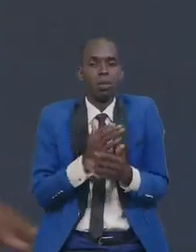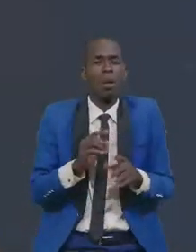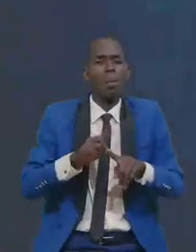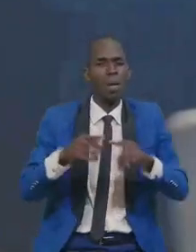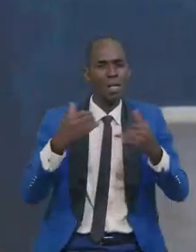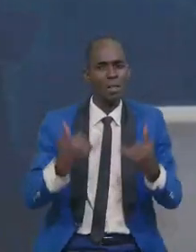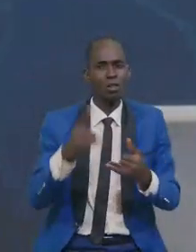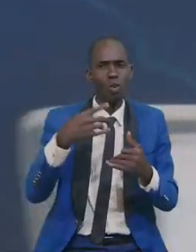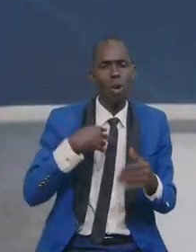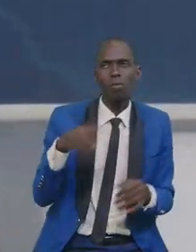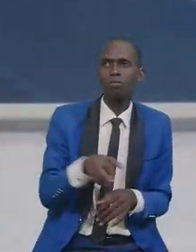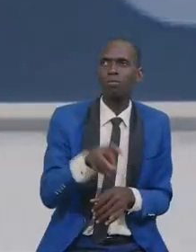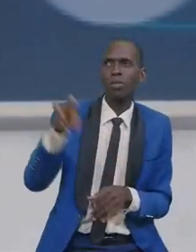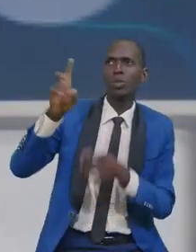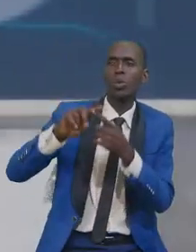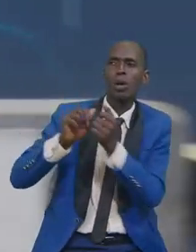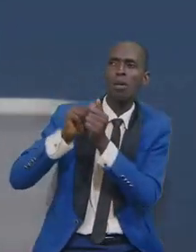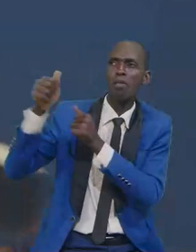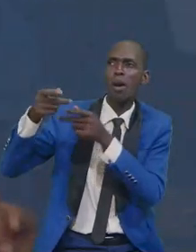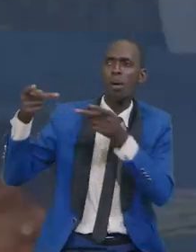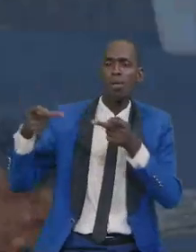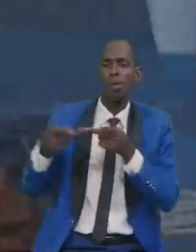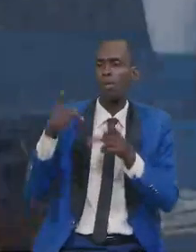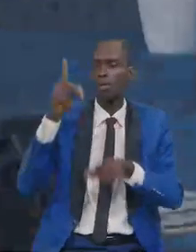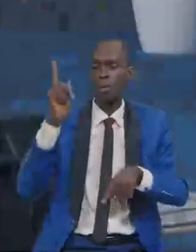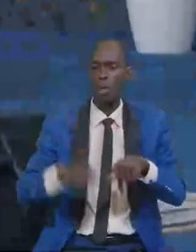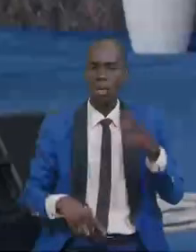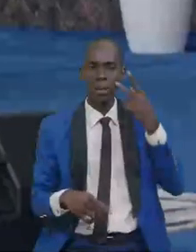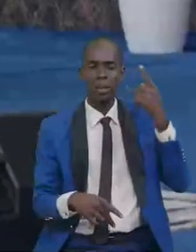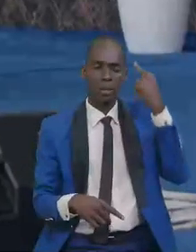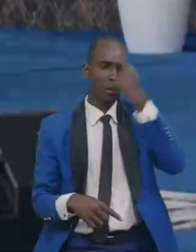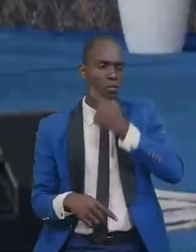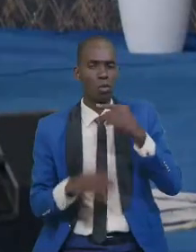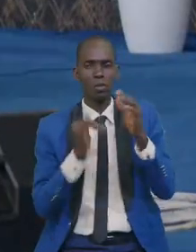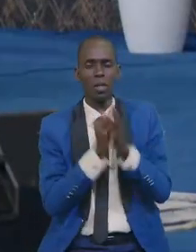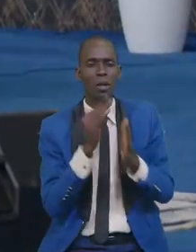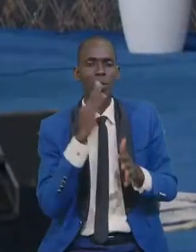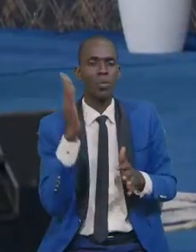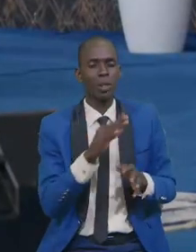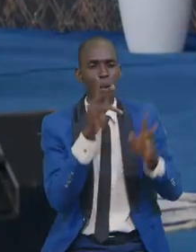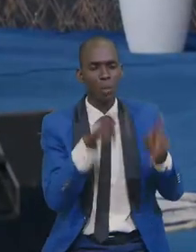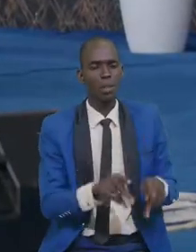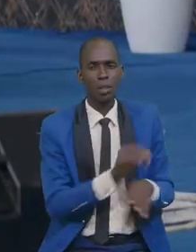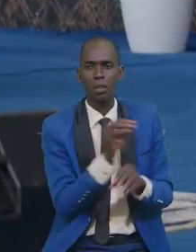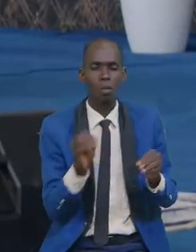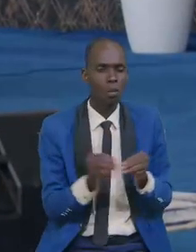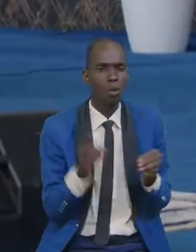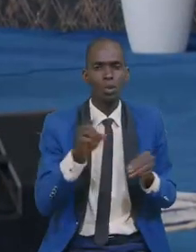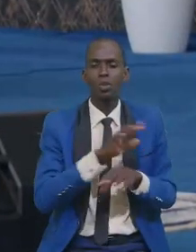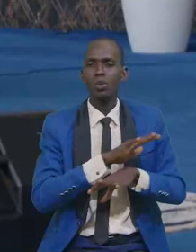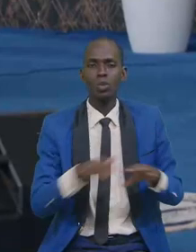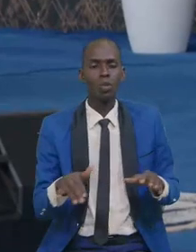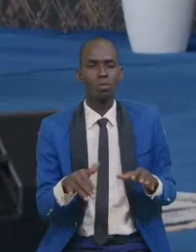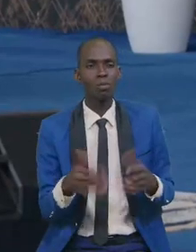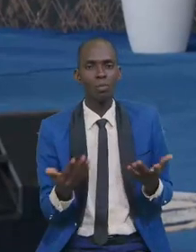tu déménages, tu ne vois plus son visage, tu n'entends plus les paroles qu'il te lançait. Tu vois de